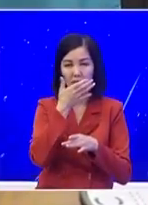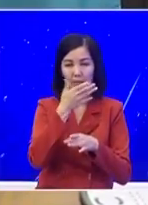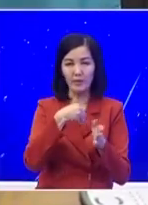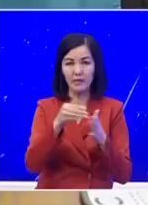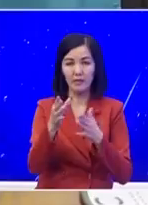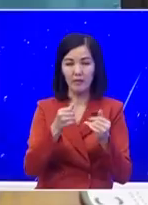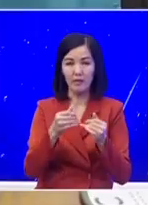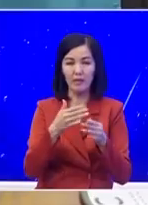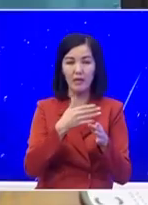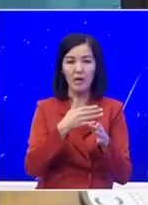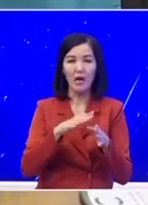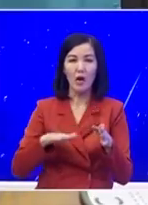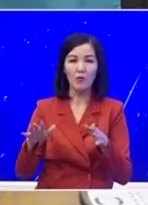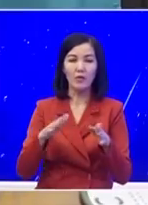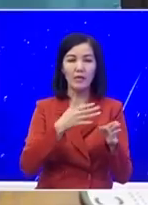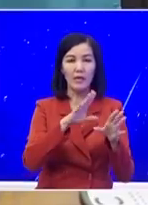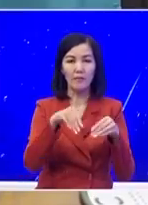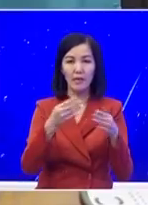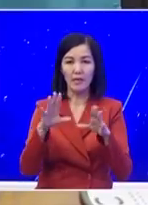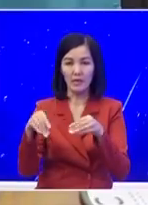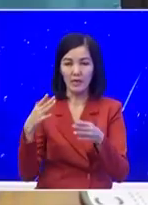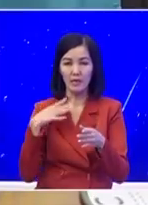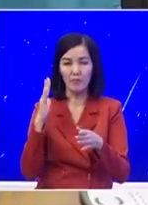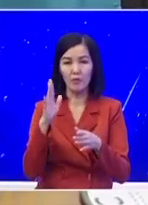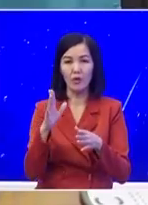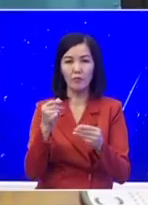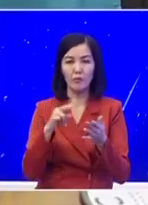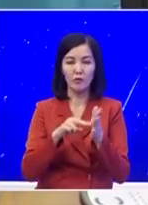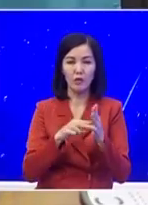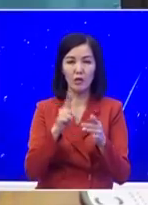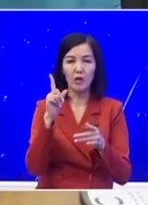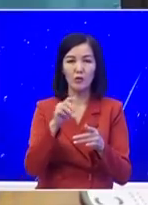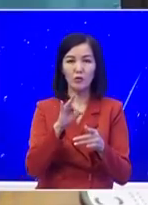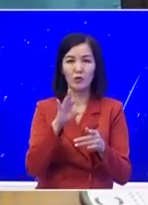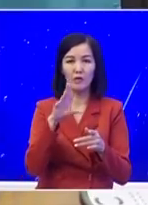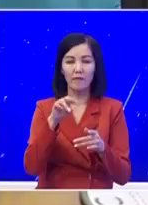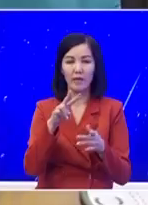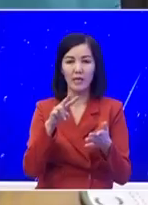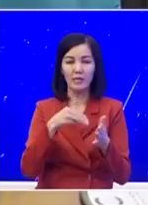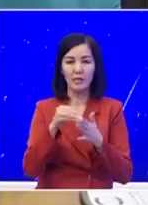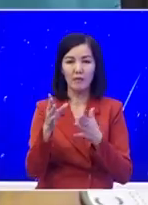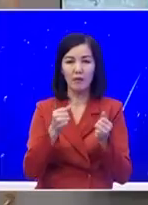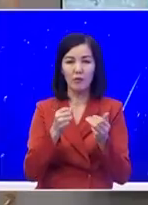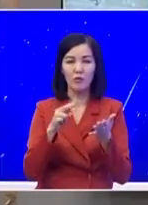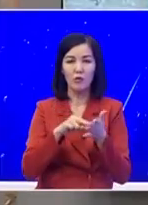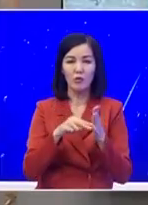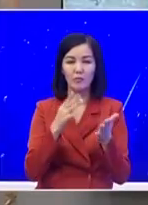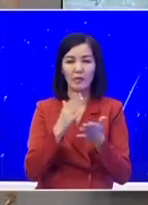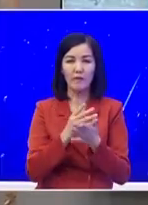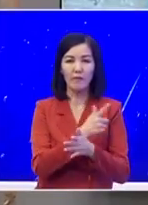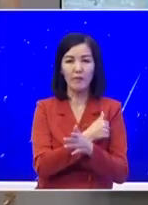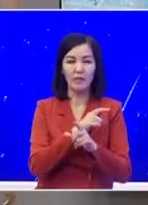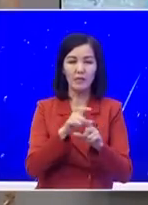Аудан-ауданға бөлініп беріледі. Одан бөлек жергілікті бюджет қаражатына тағы 100 ИВЛ сатып алу жоспарланған. Облыста